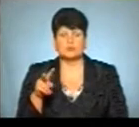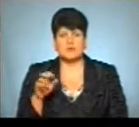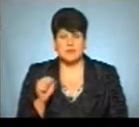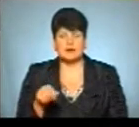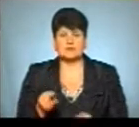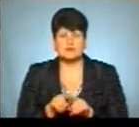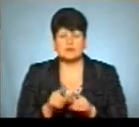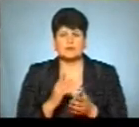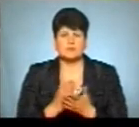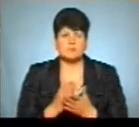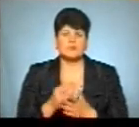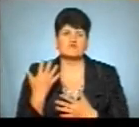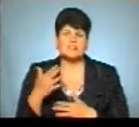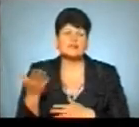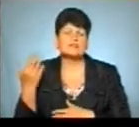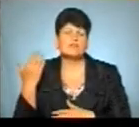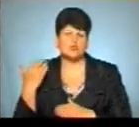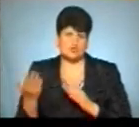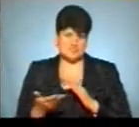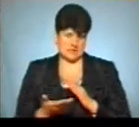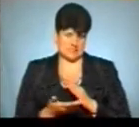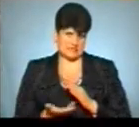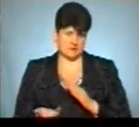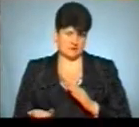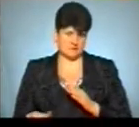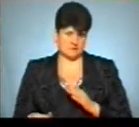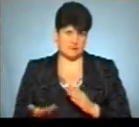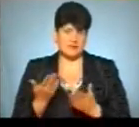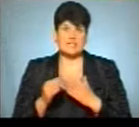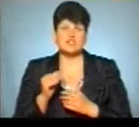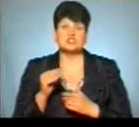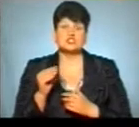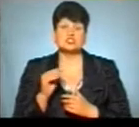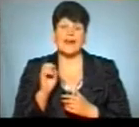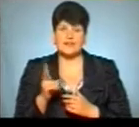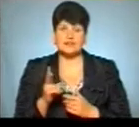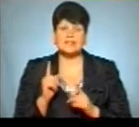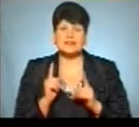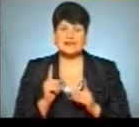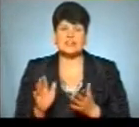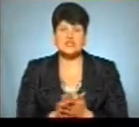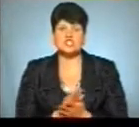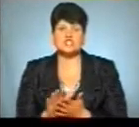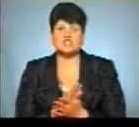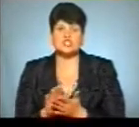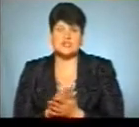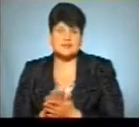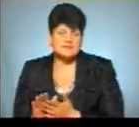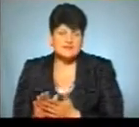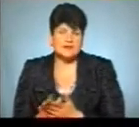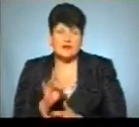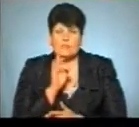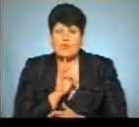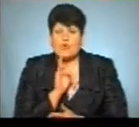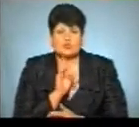мали давно би вже зрізати, але ЖЕК тільки їх чистить. І поки що навіть